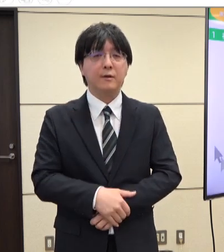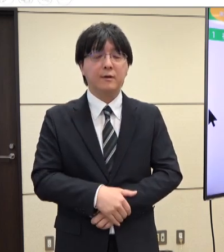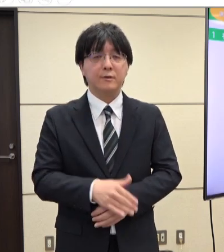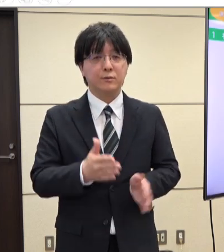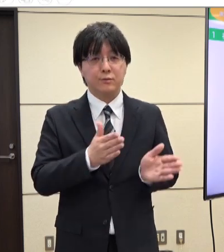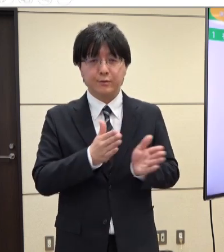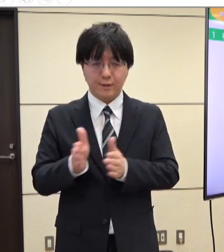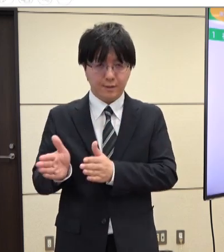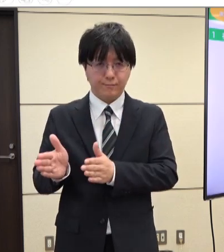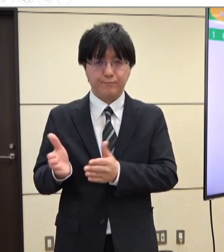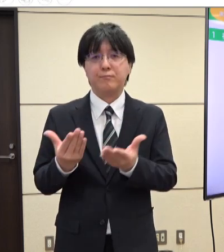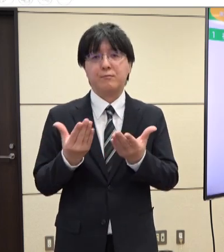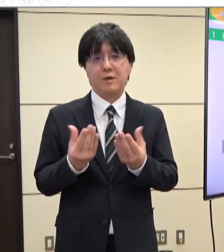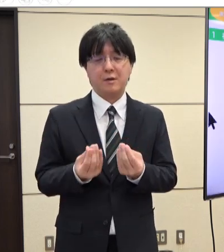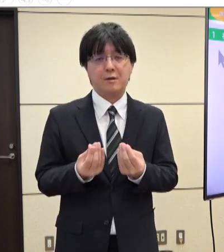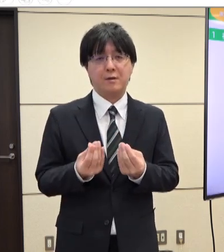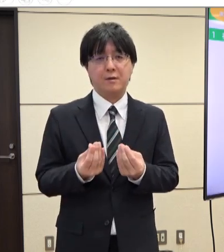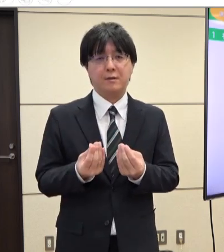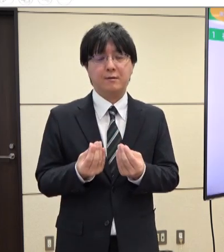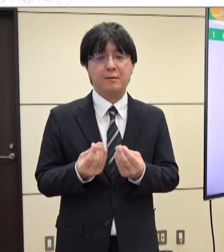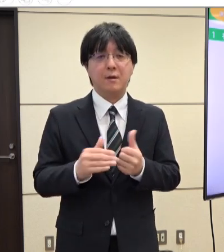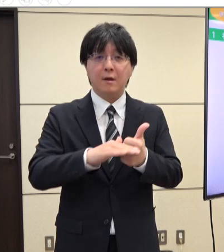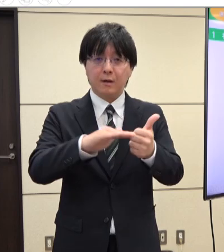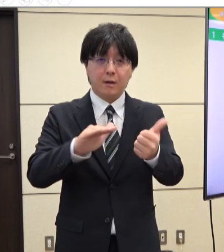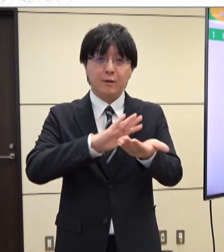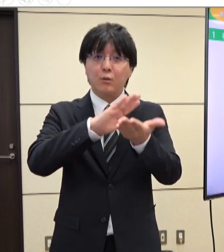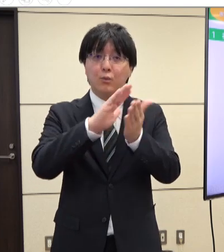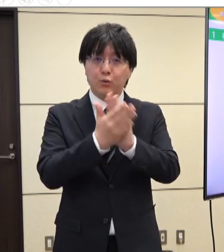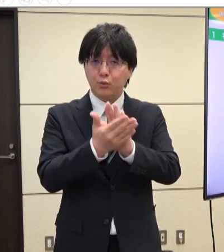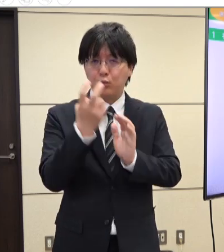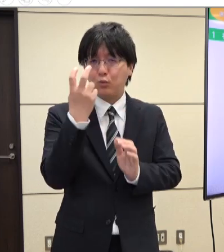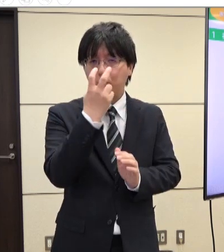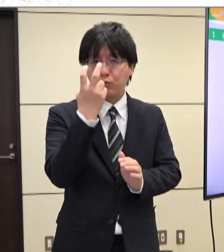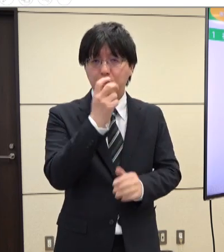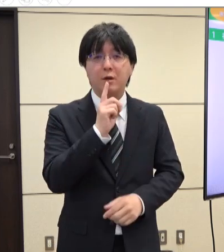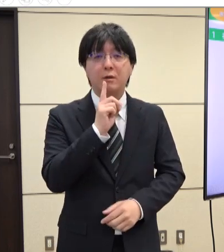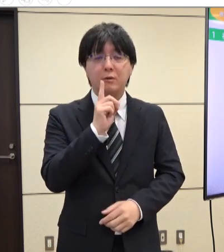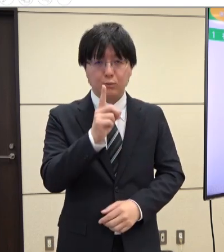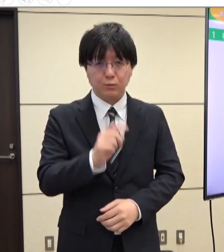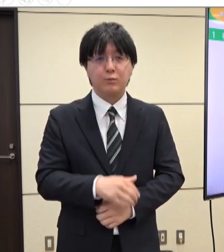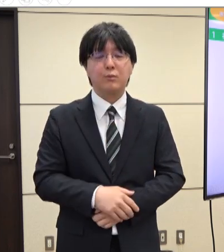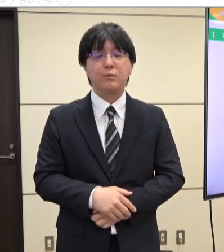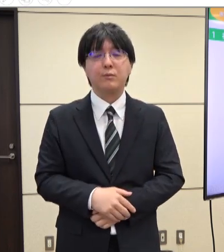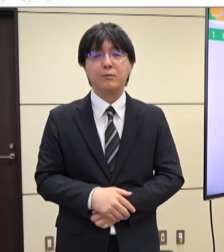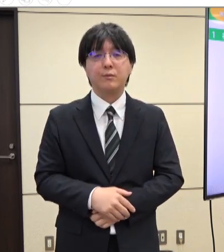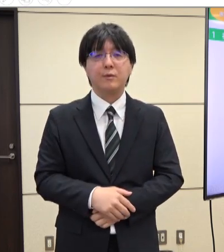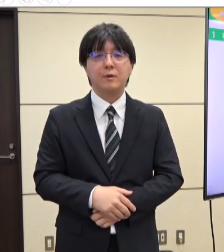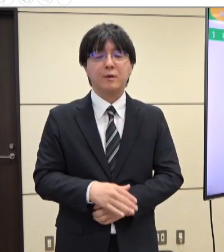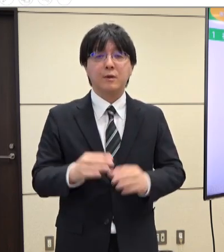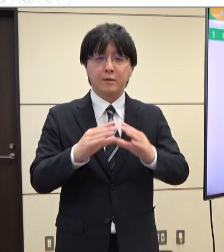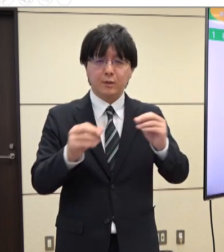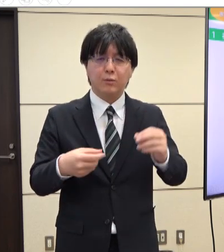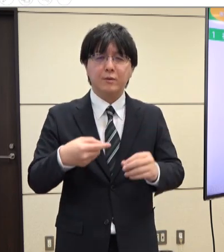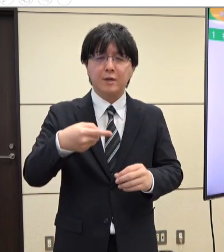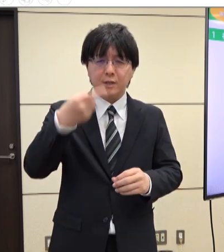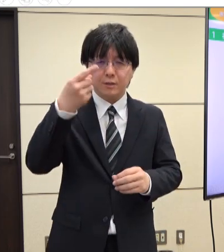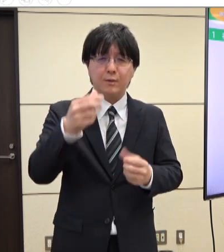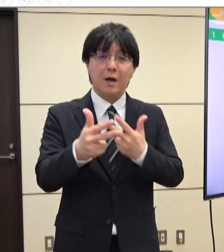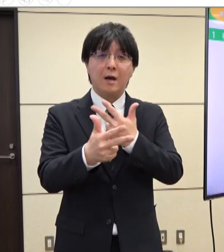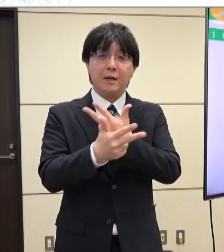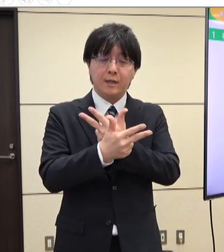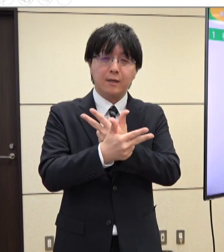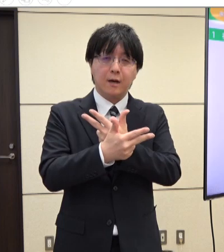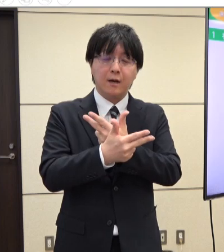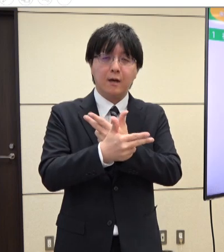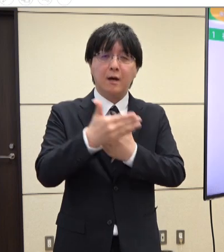整理をしてみました。で、環境省の調査で言いますと、日本で一番多いのは北九州市で、1